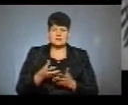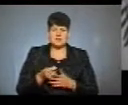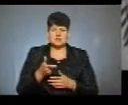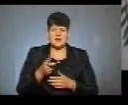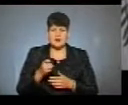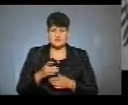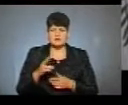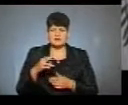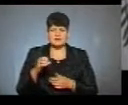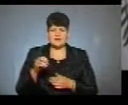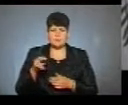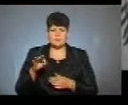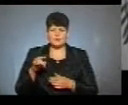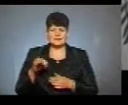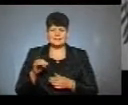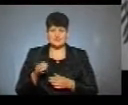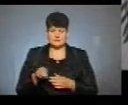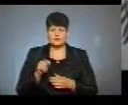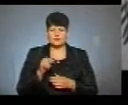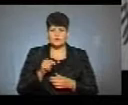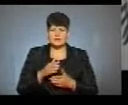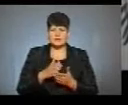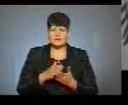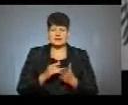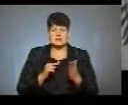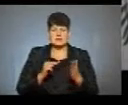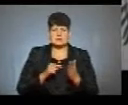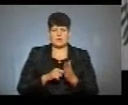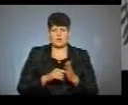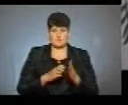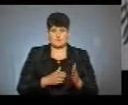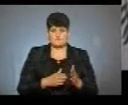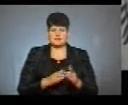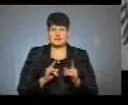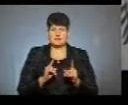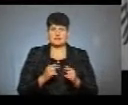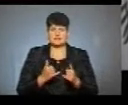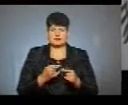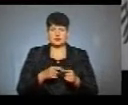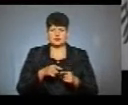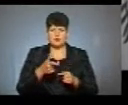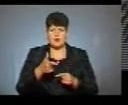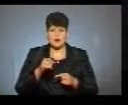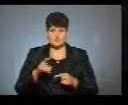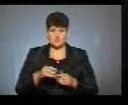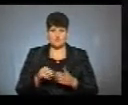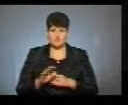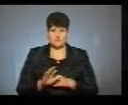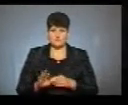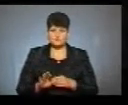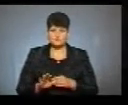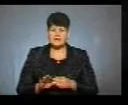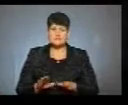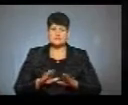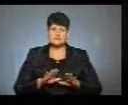газовий депозит, вони йдуть цільово тільки для цього газу, який він закупив.